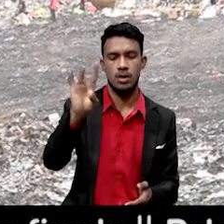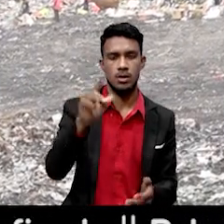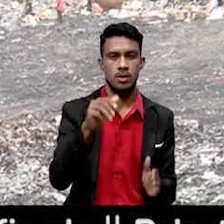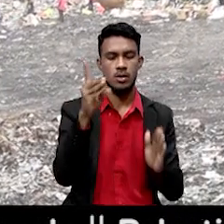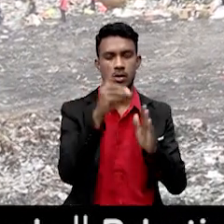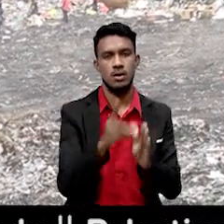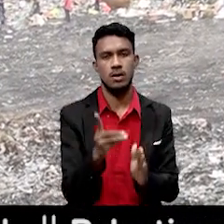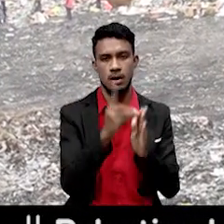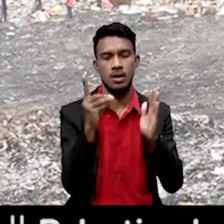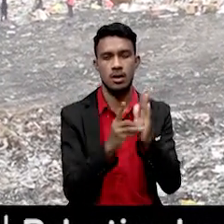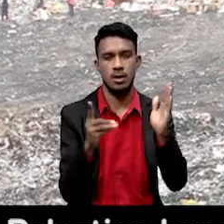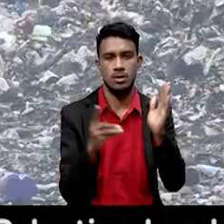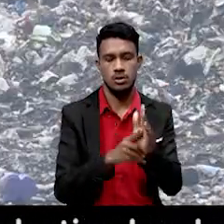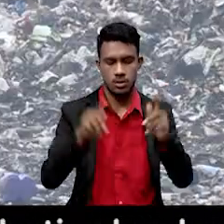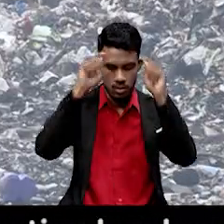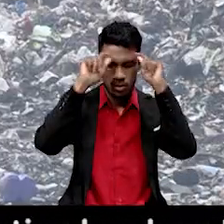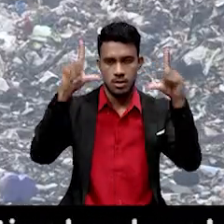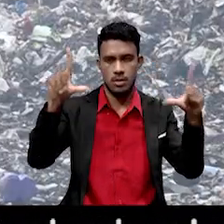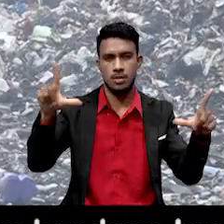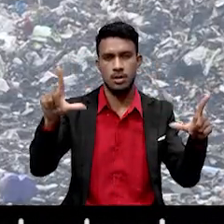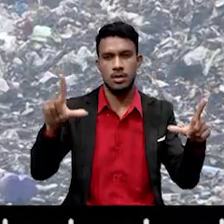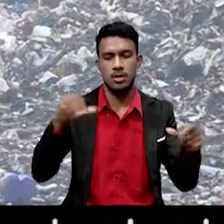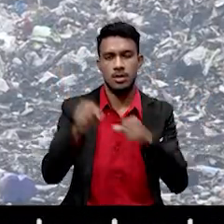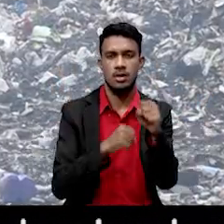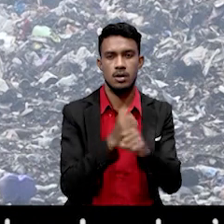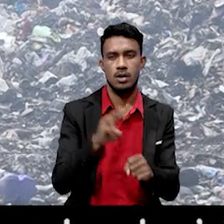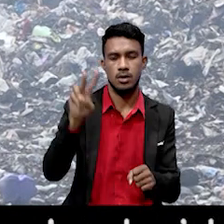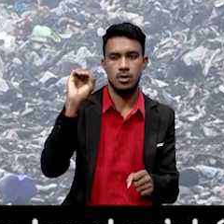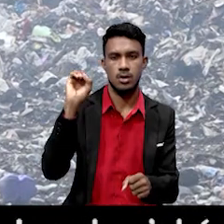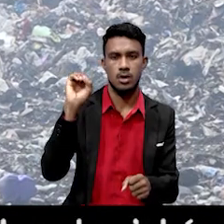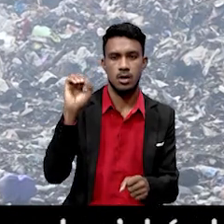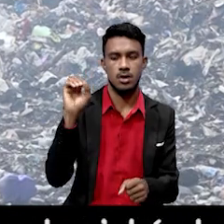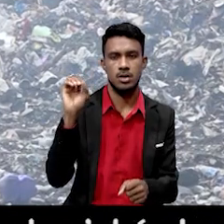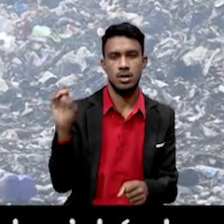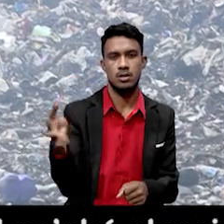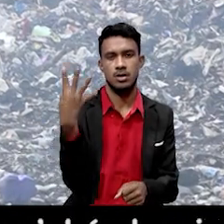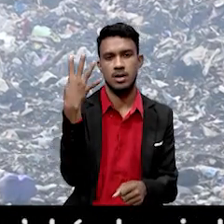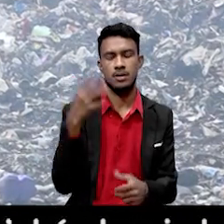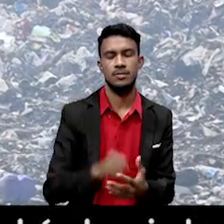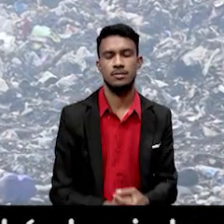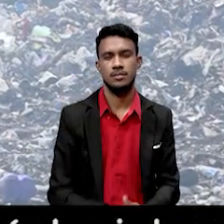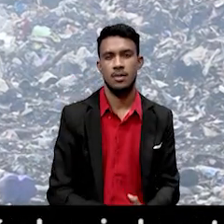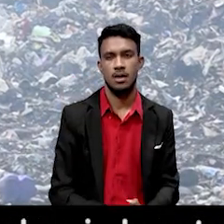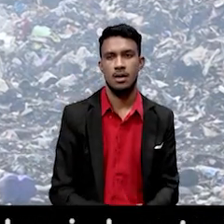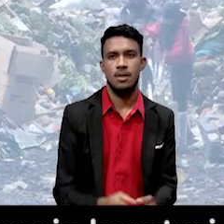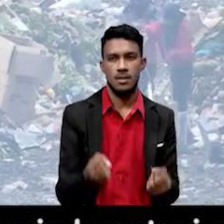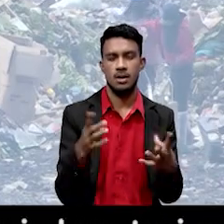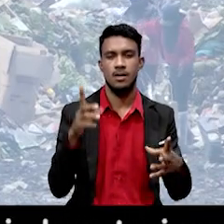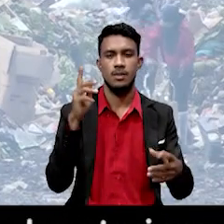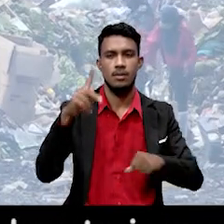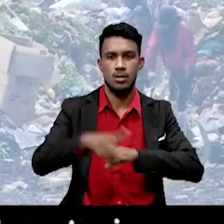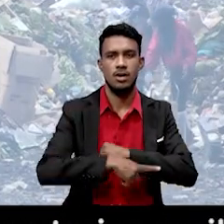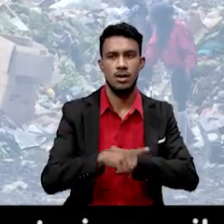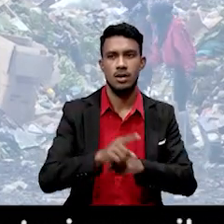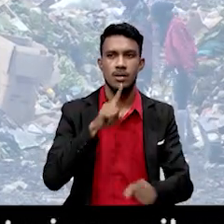Timor Leste survive of living standards tinang rihung rua sang resing hat. Dala barak politika no